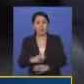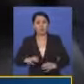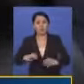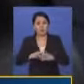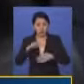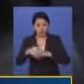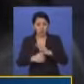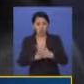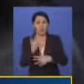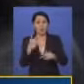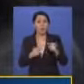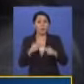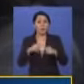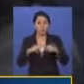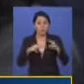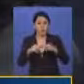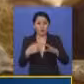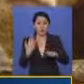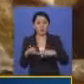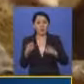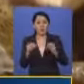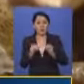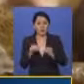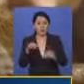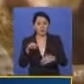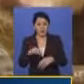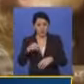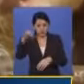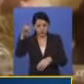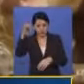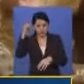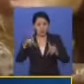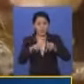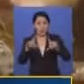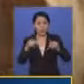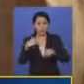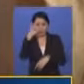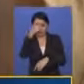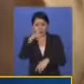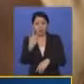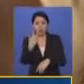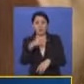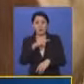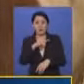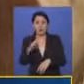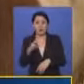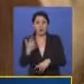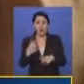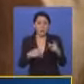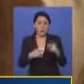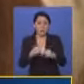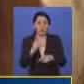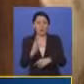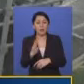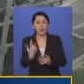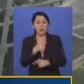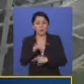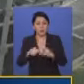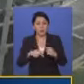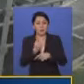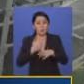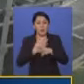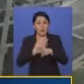жаңа сүт фермасының құрылысын аяқтайды. 10 мың бас қара малға шақталған кешенде жылына 30 мың тоннаға дейін сүт сауылады. Осындай кәсіпкерлерді